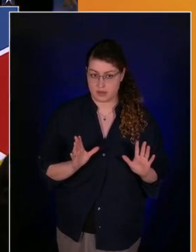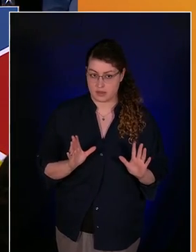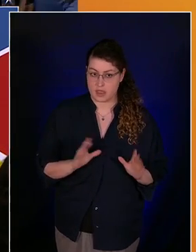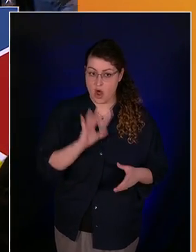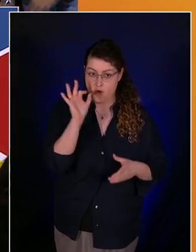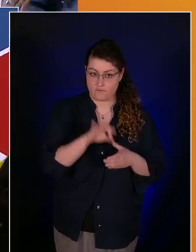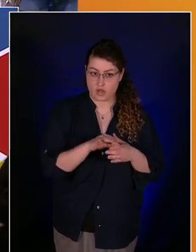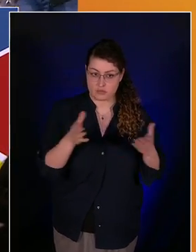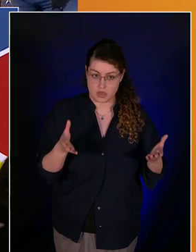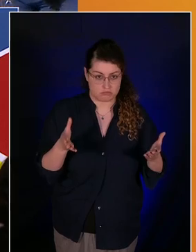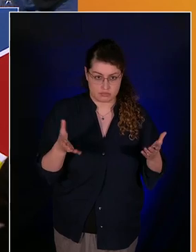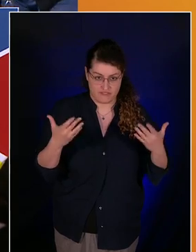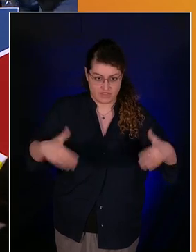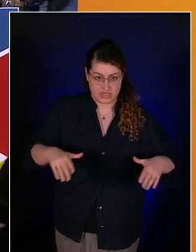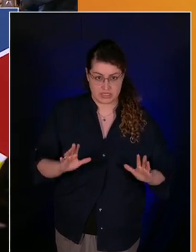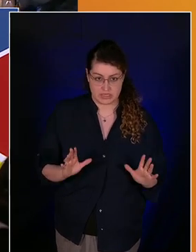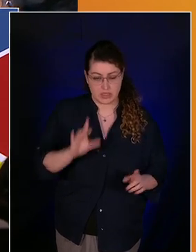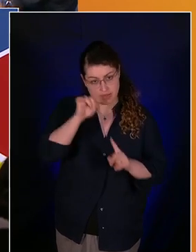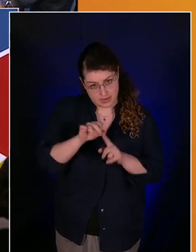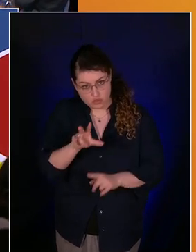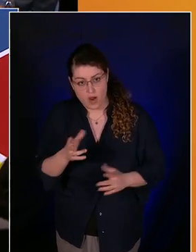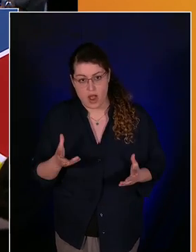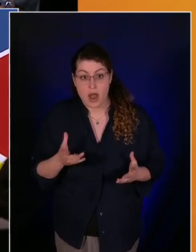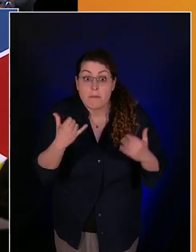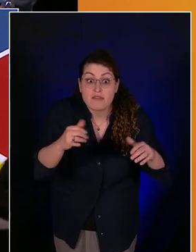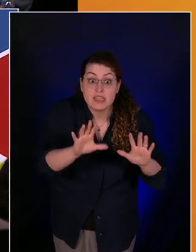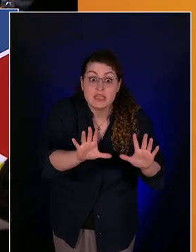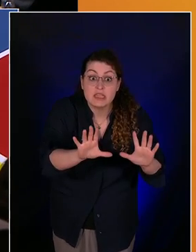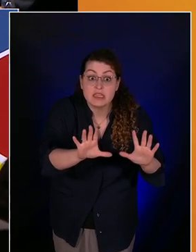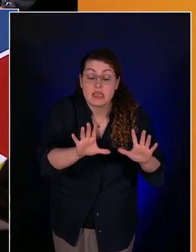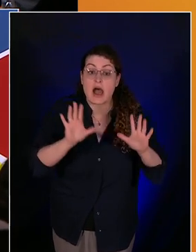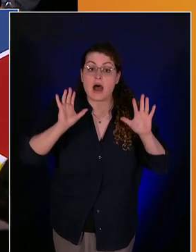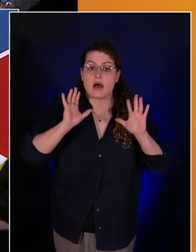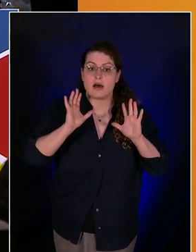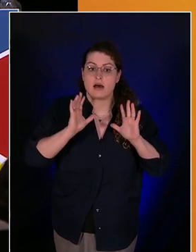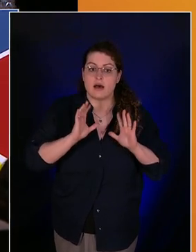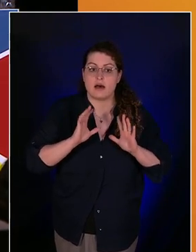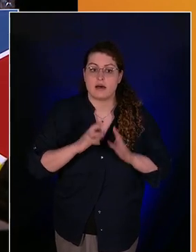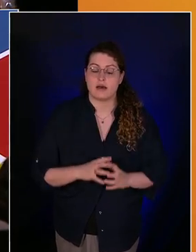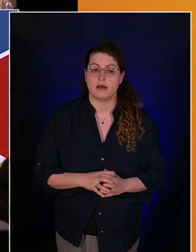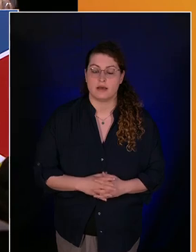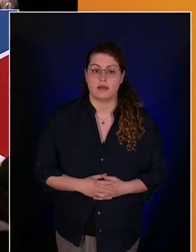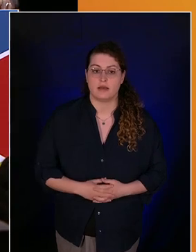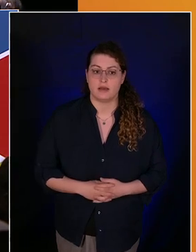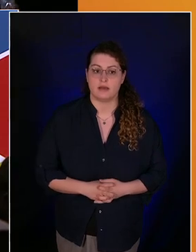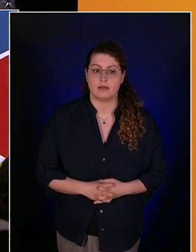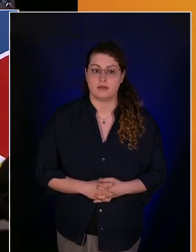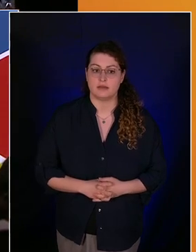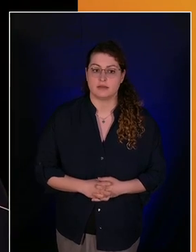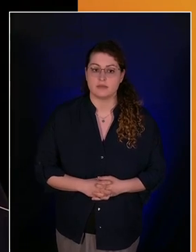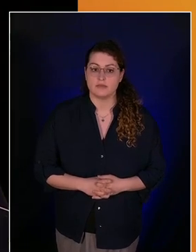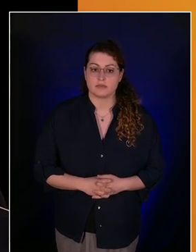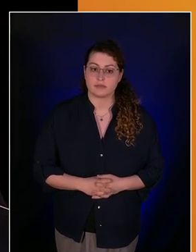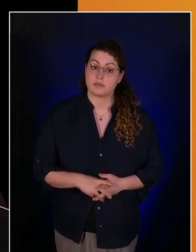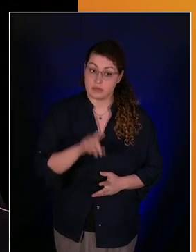le vote est donc clos maintenant sur le thème 3 du document non pas encore pas encore fini et tu leur dis par contre avant la pause